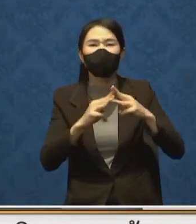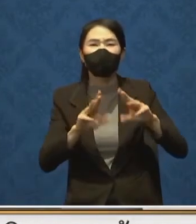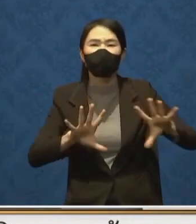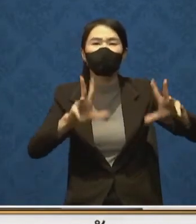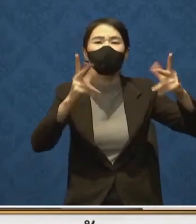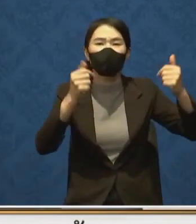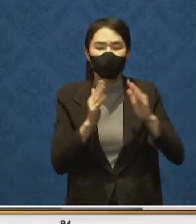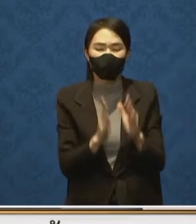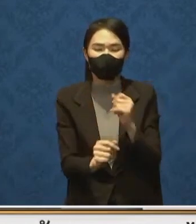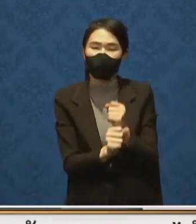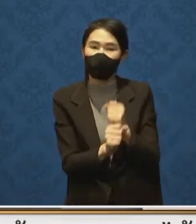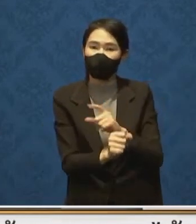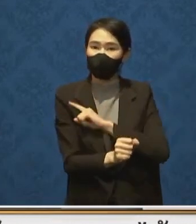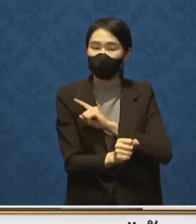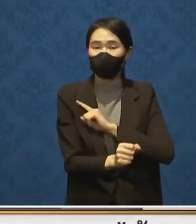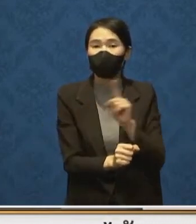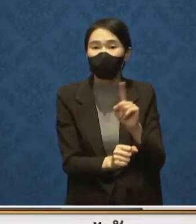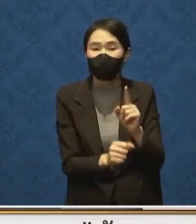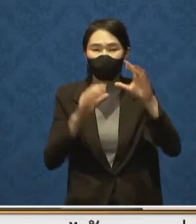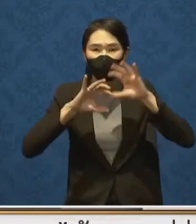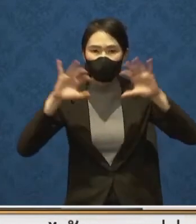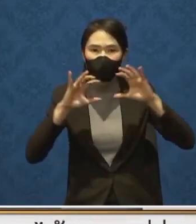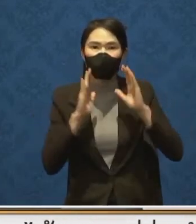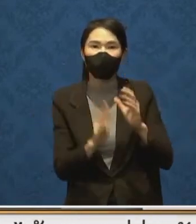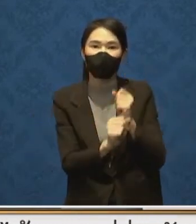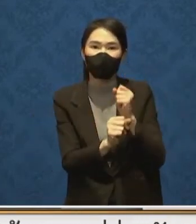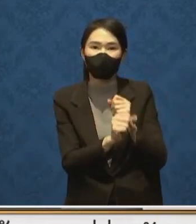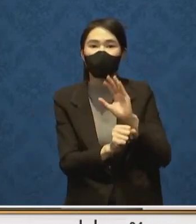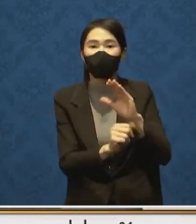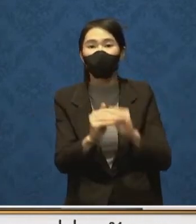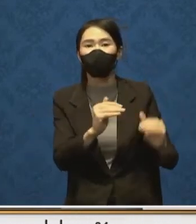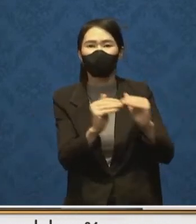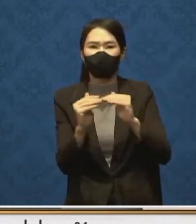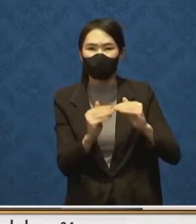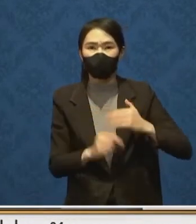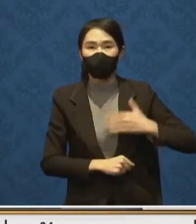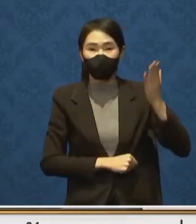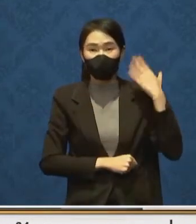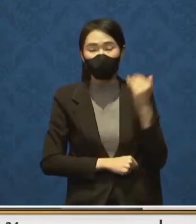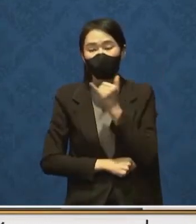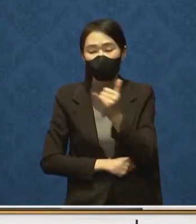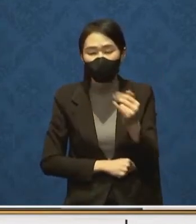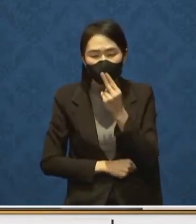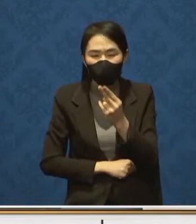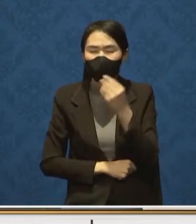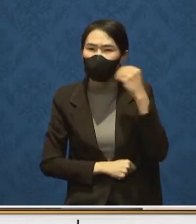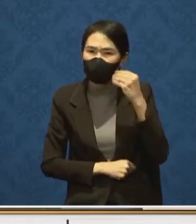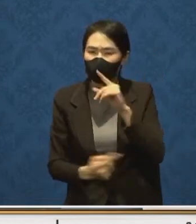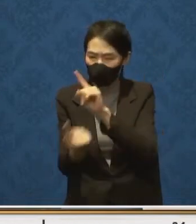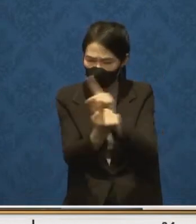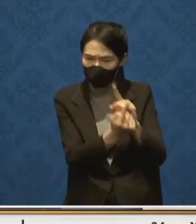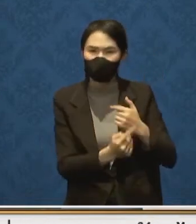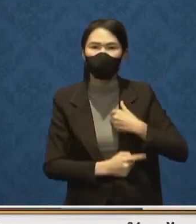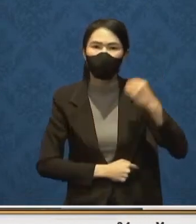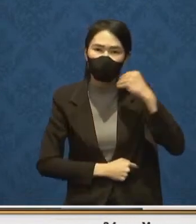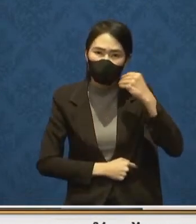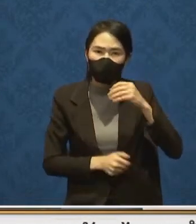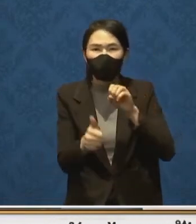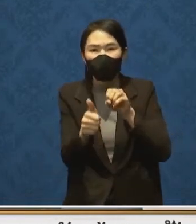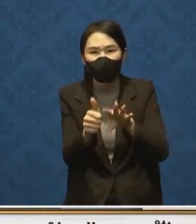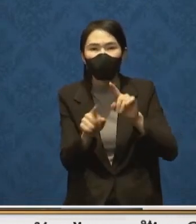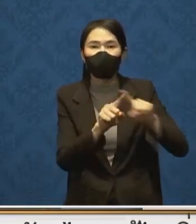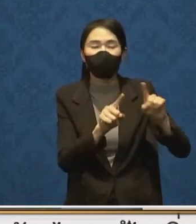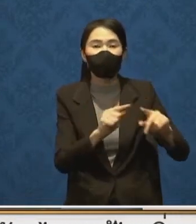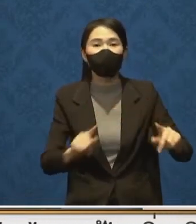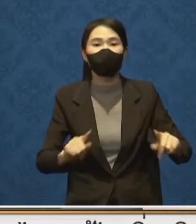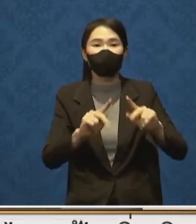เจ้านัที่ของคณะกรมการสิทธิ มนุษยะชน แหชาิกเคยไปในพ้นที่ผมยรจักกเลยท่านให้คอมเมนต์ตรงๆ ไป